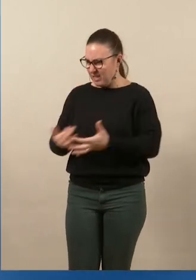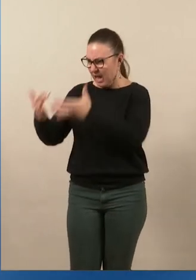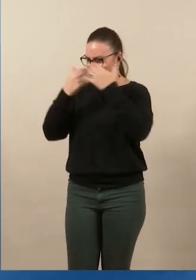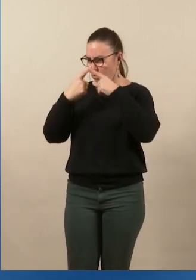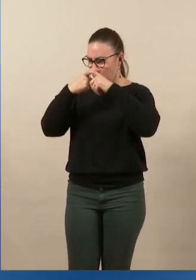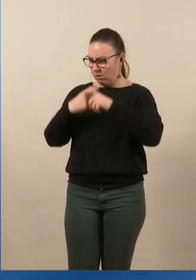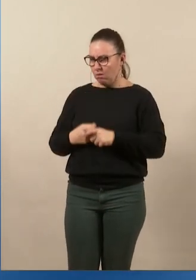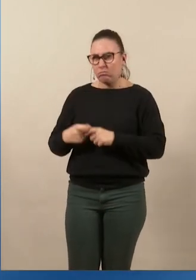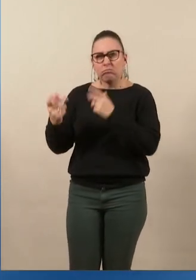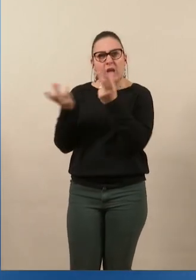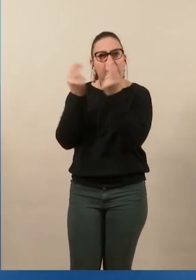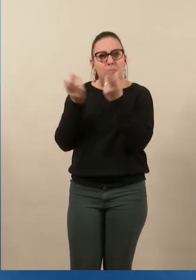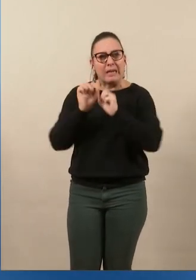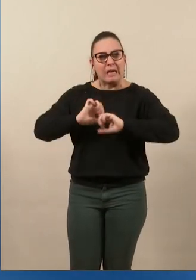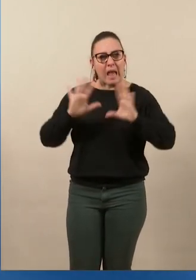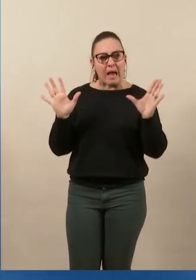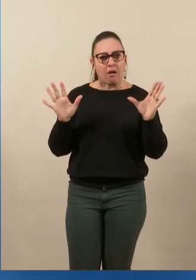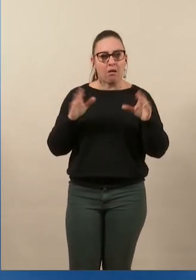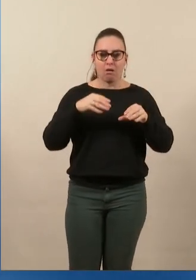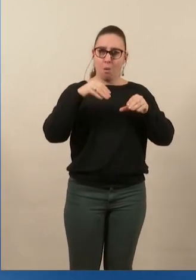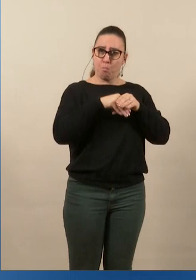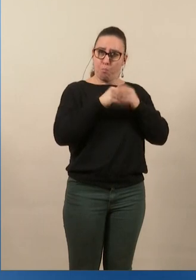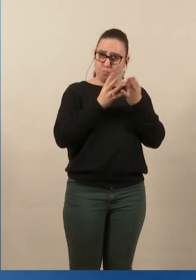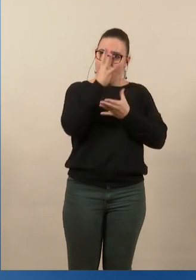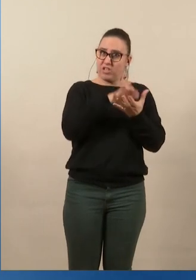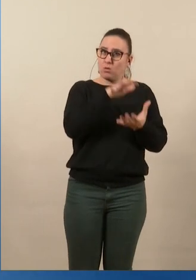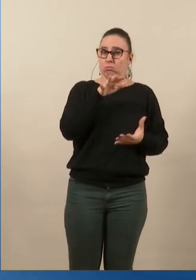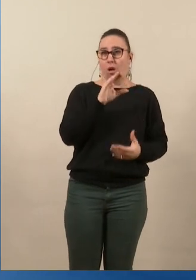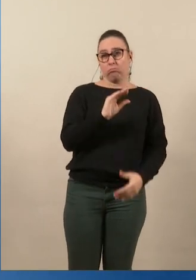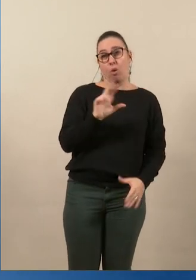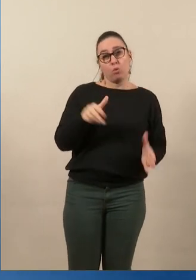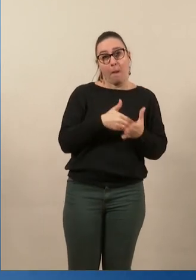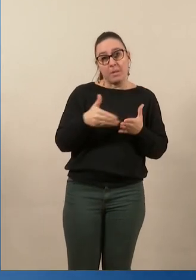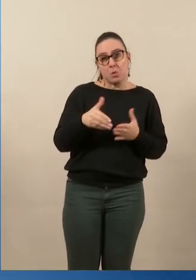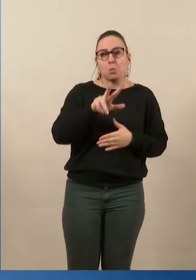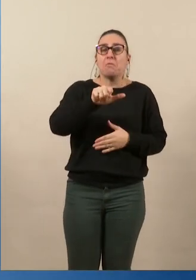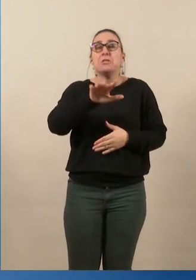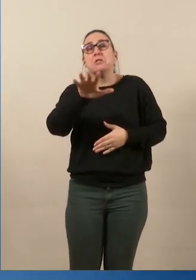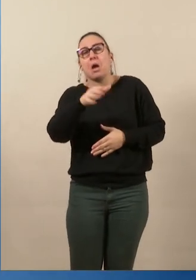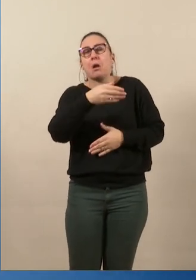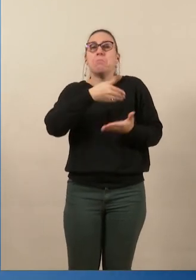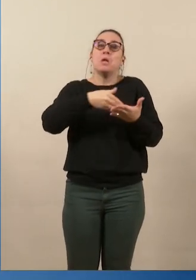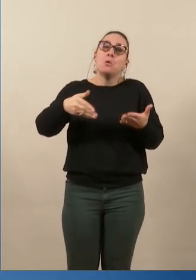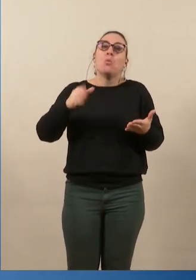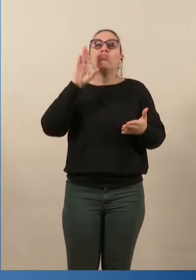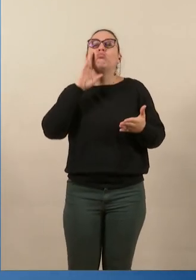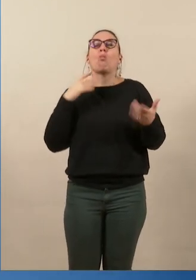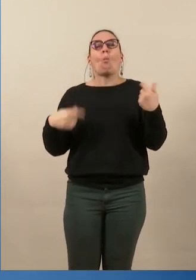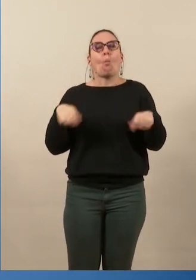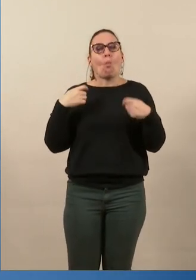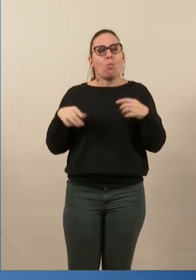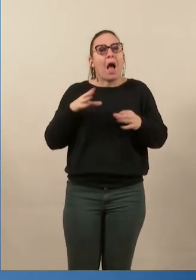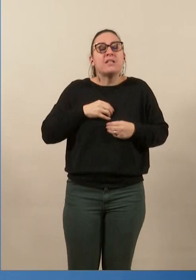faudrait nous l'expliquer vous passez une provision déjà fait fa à 3 millions 35 on m' accordé s'il vous plaît